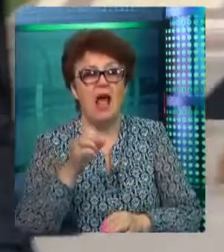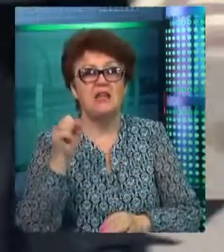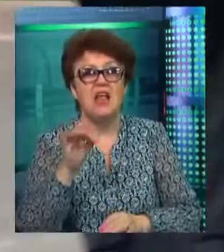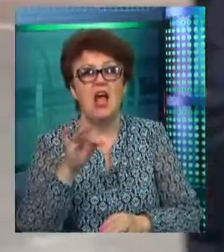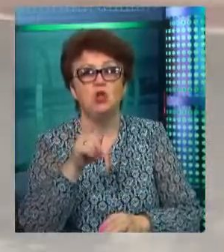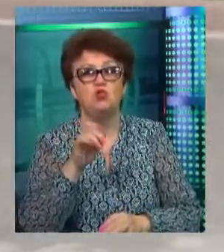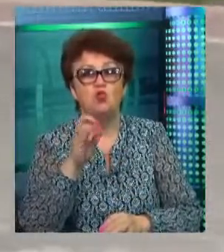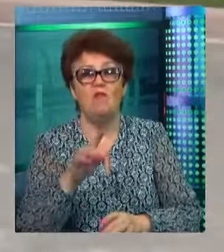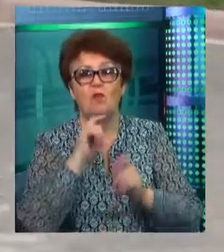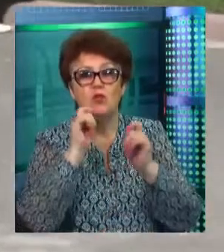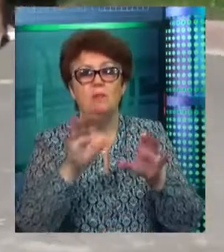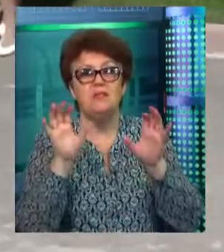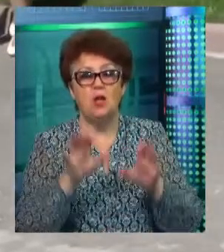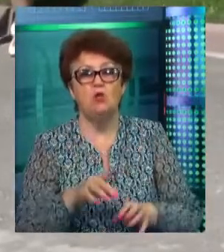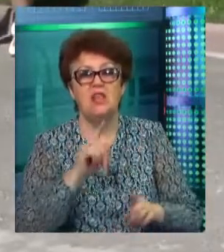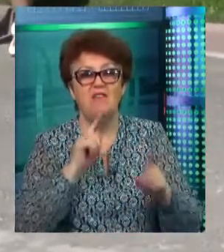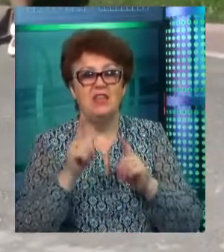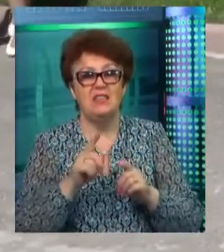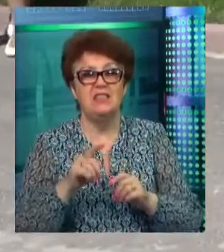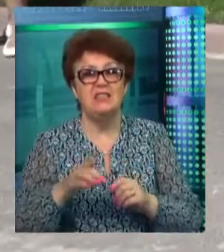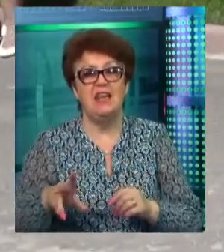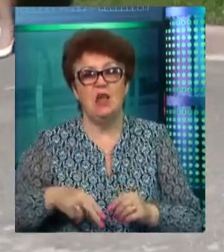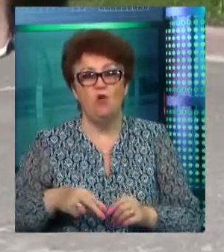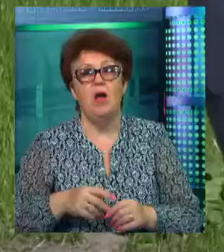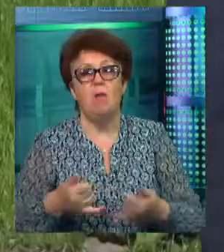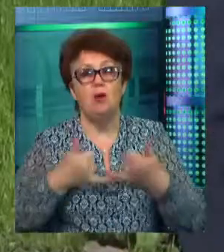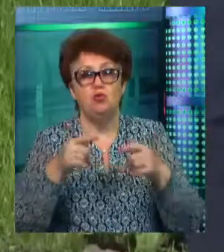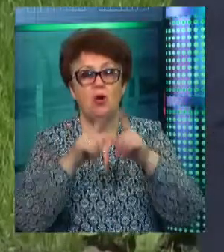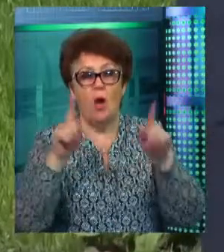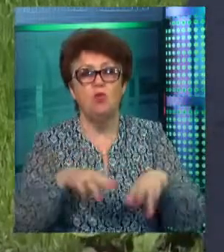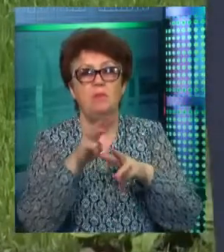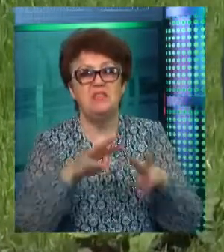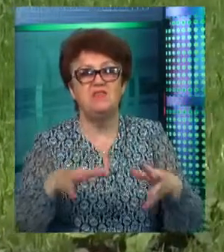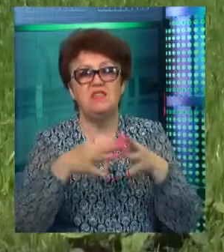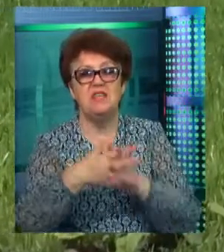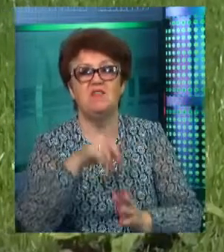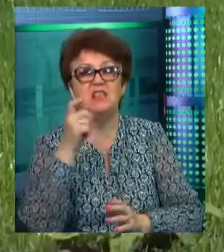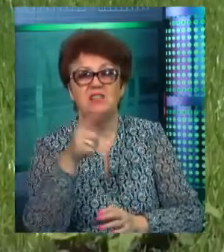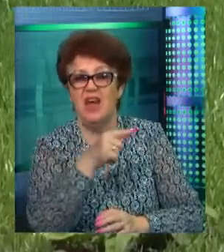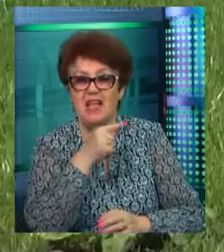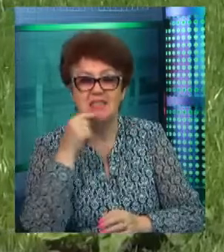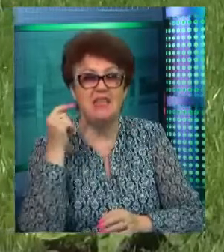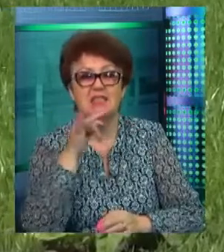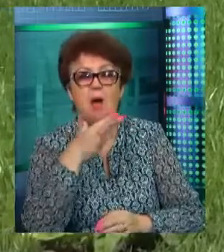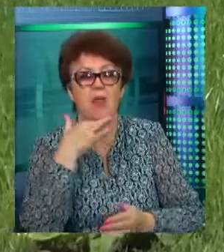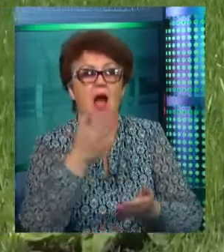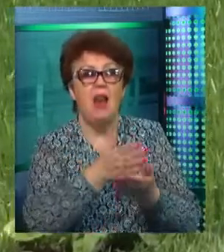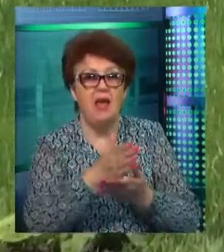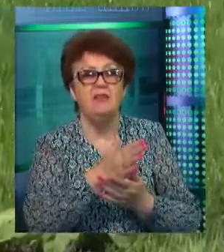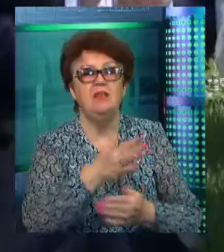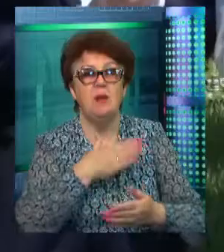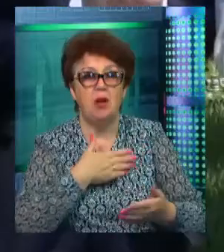рязанов вручил председателю совета директоров фабрики почетную грамоту министерства сельского хозяйства россии за многолетний добросовестный